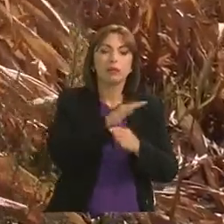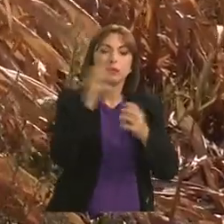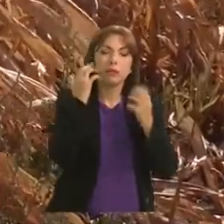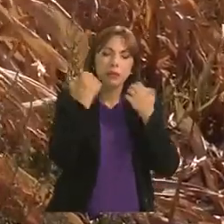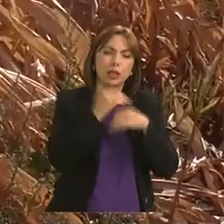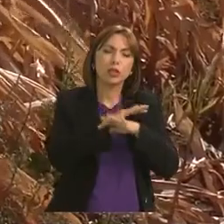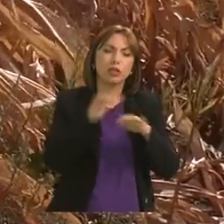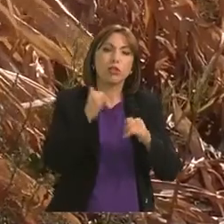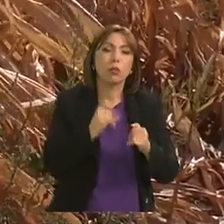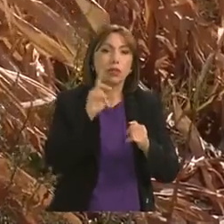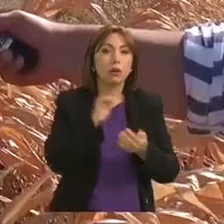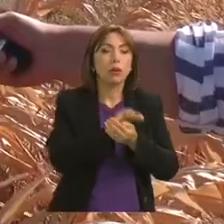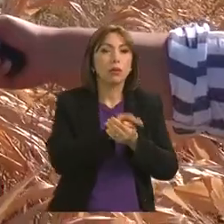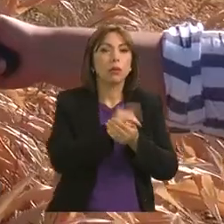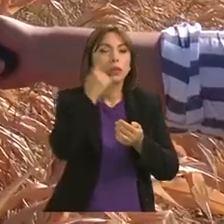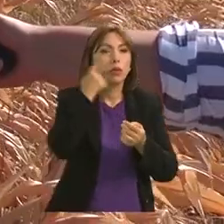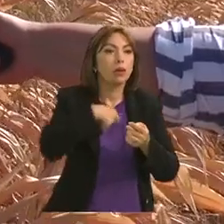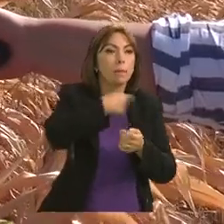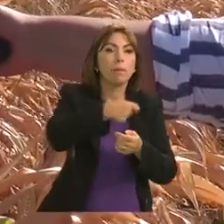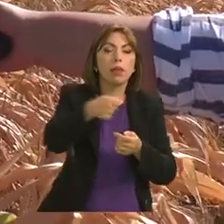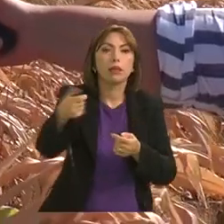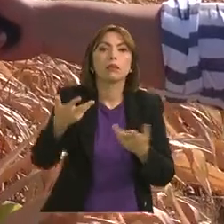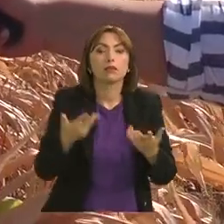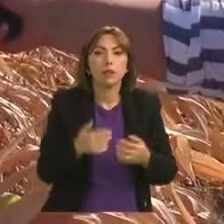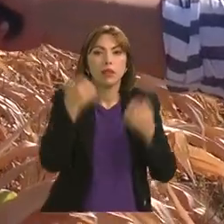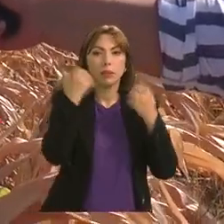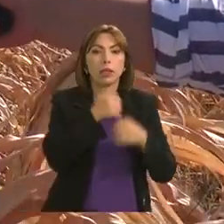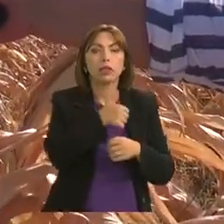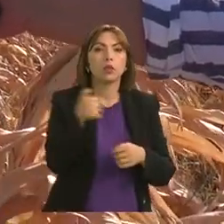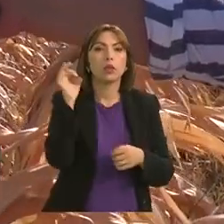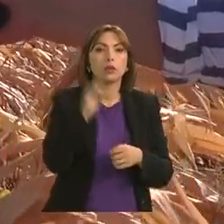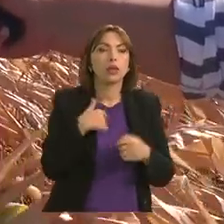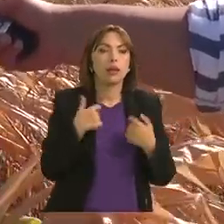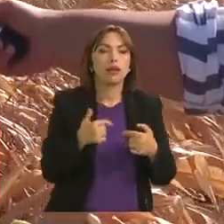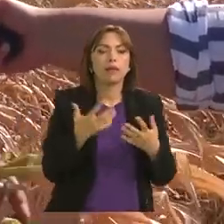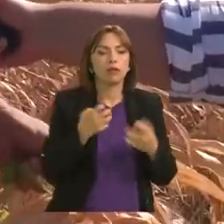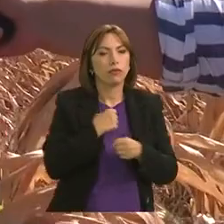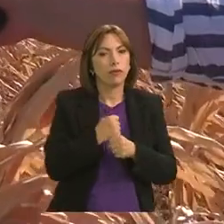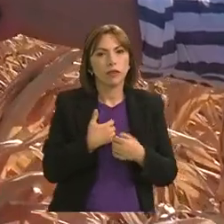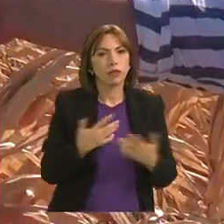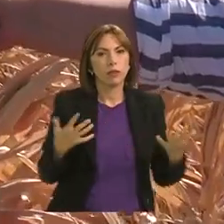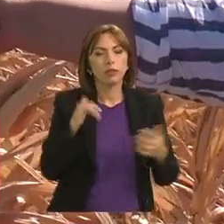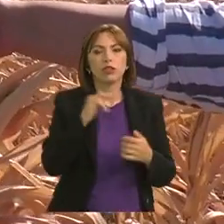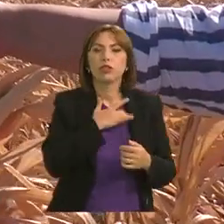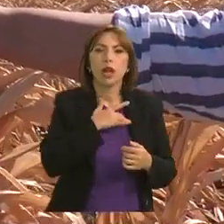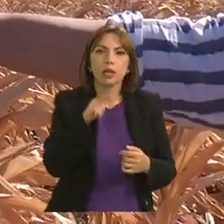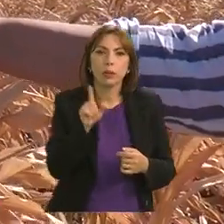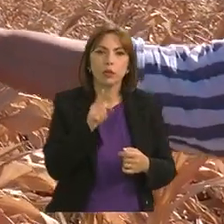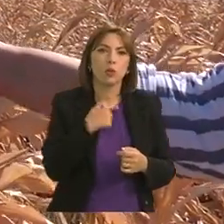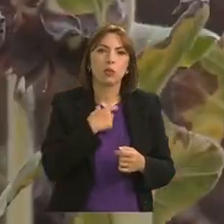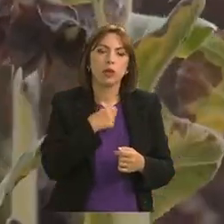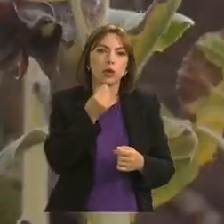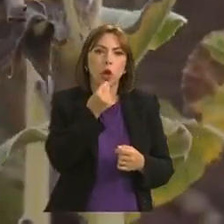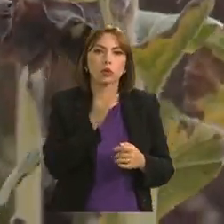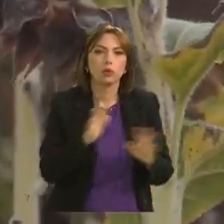să aibă de unde plăti arendele. La o pierdere de 100% și nu avem ce să mai facem. Și nici animalele nu pot